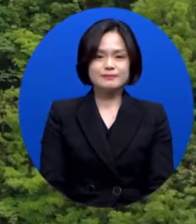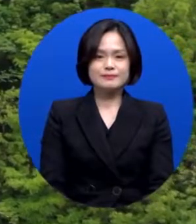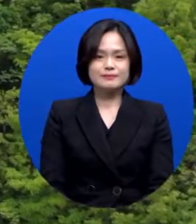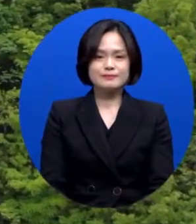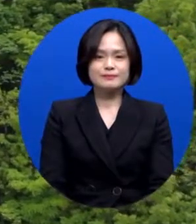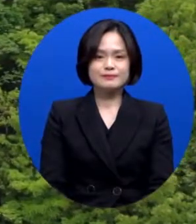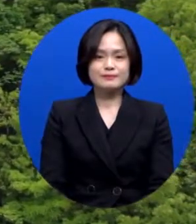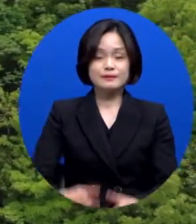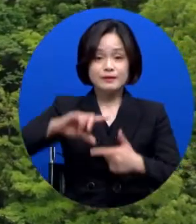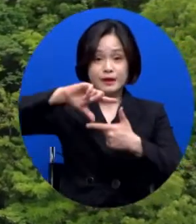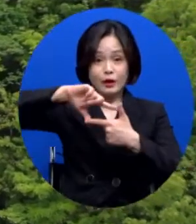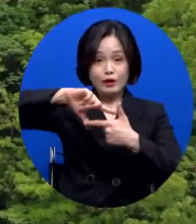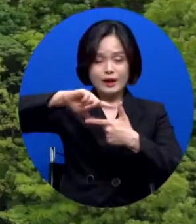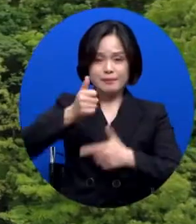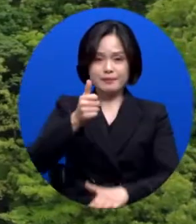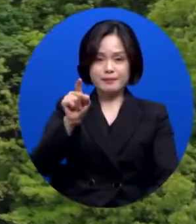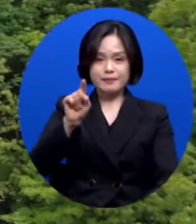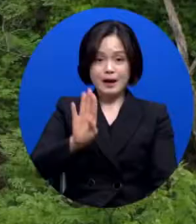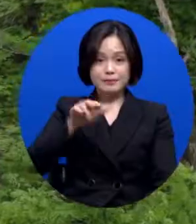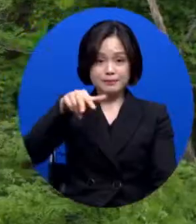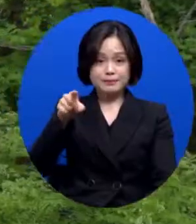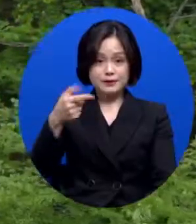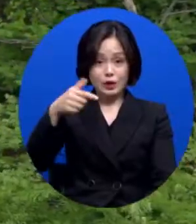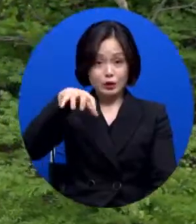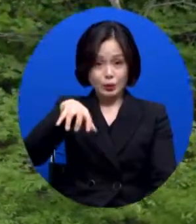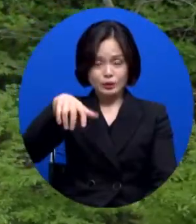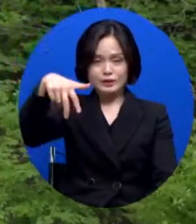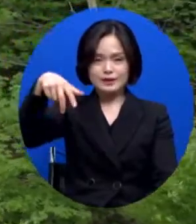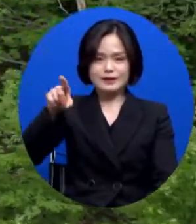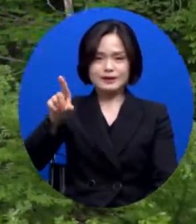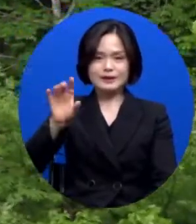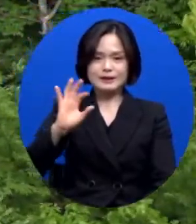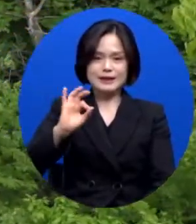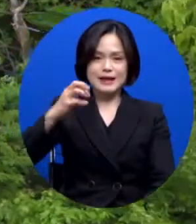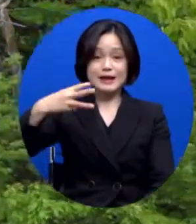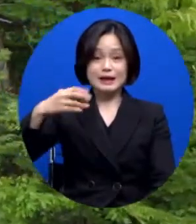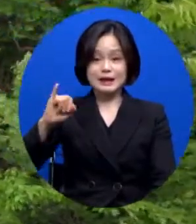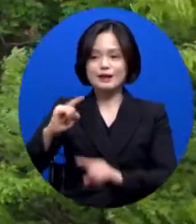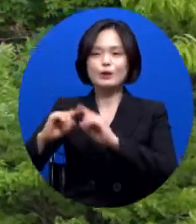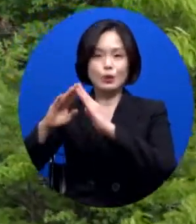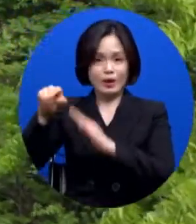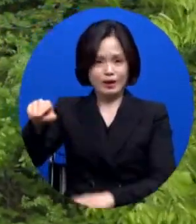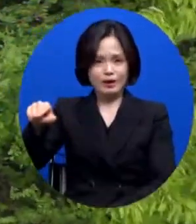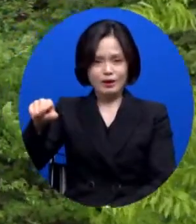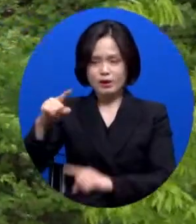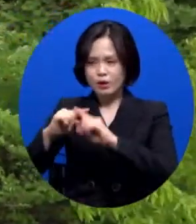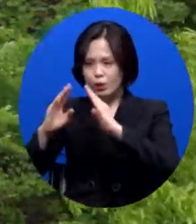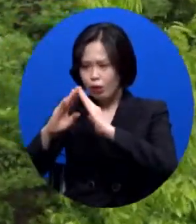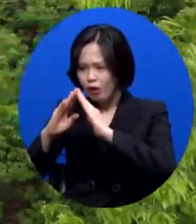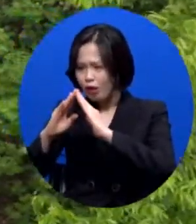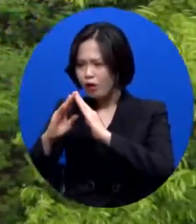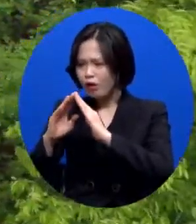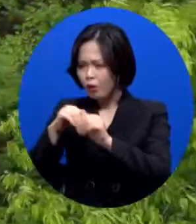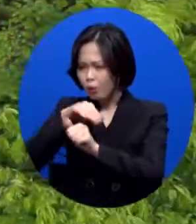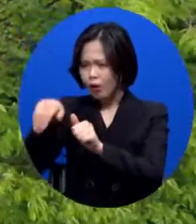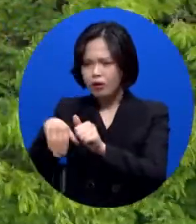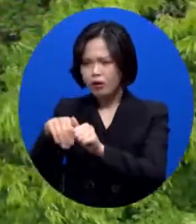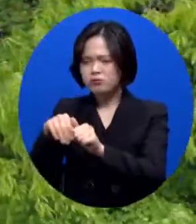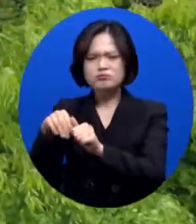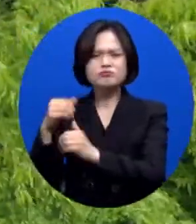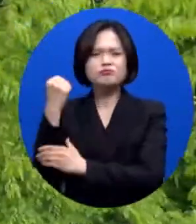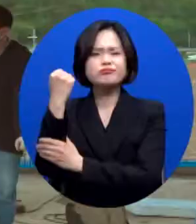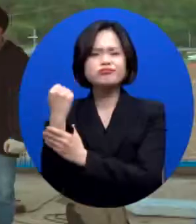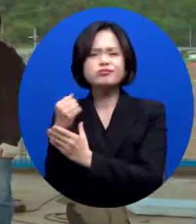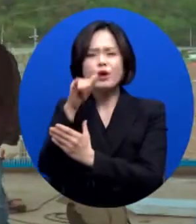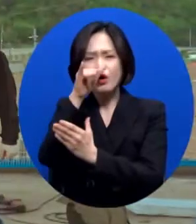경남 합천군 덕곡면 장미 교회 장미 교회는 시설이 노후 됐지만 수리할 사람조차 없는 시골 외딴 곳에